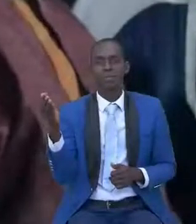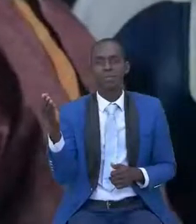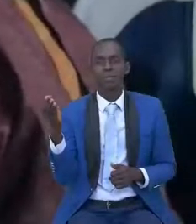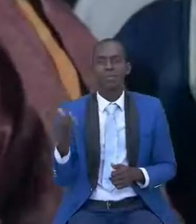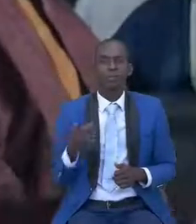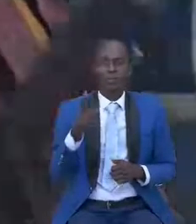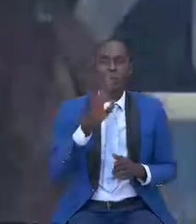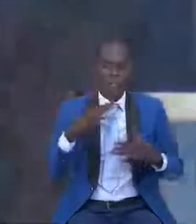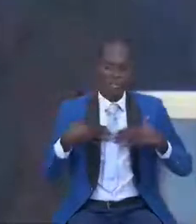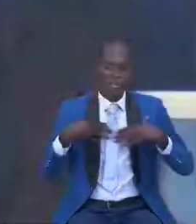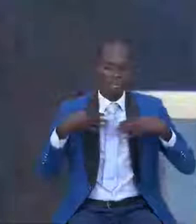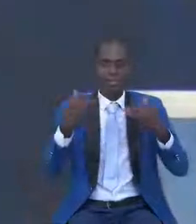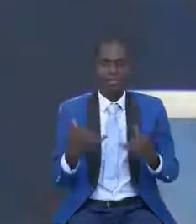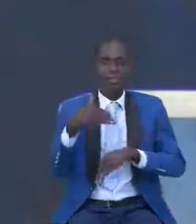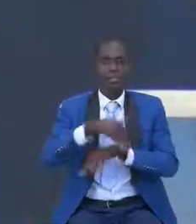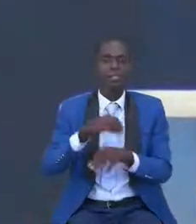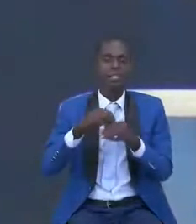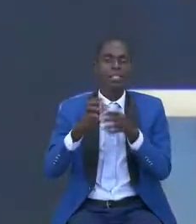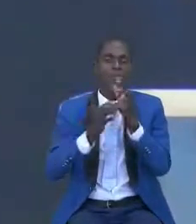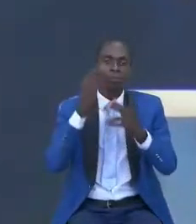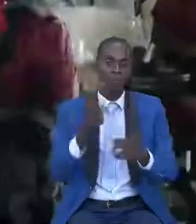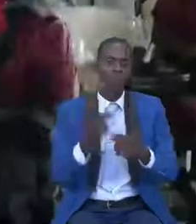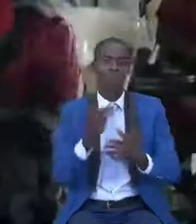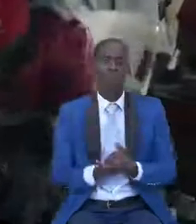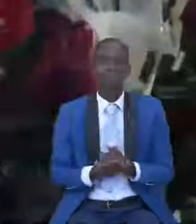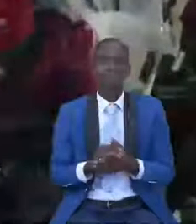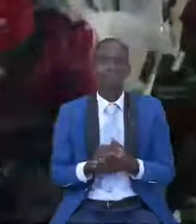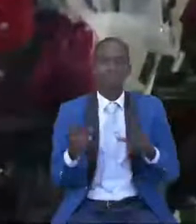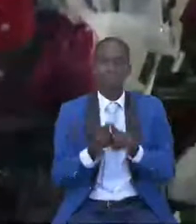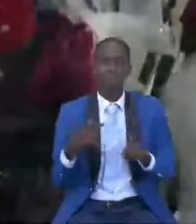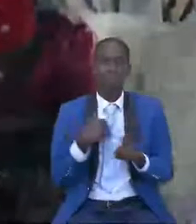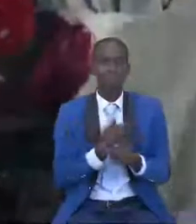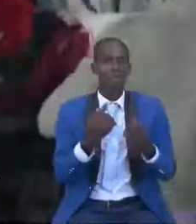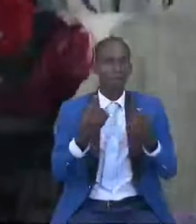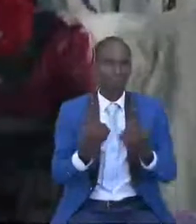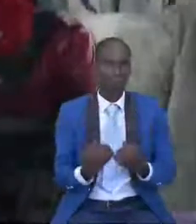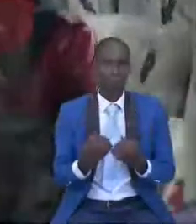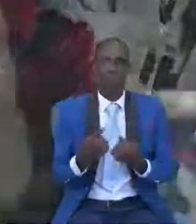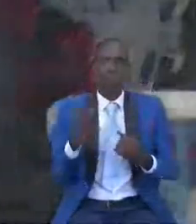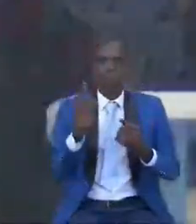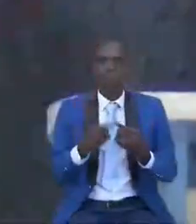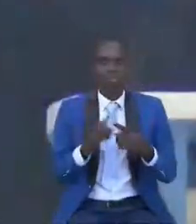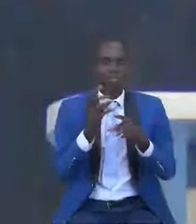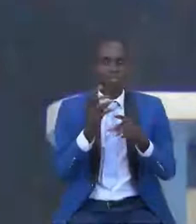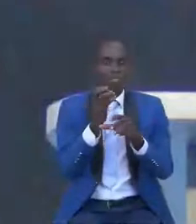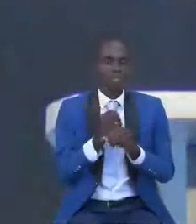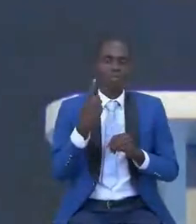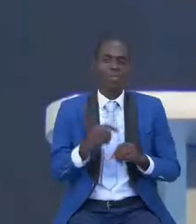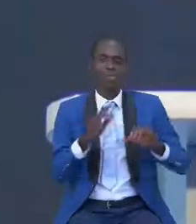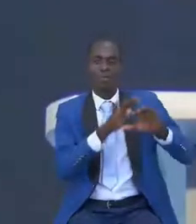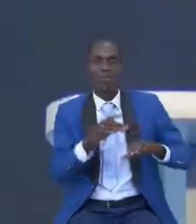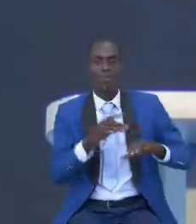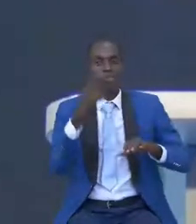Et tous là-bas. Tu es guéri ce soir au nom de Jésus. comme tu